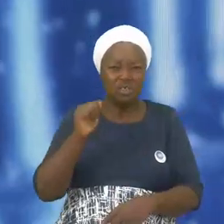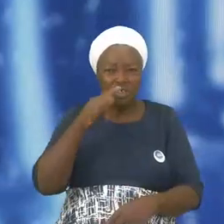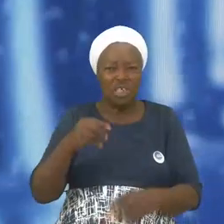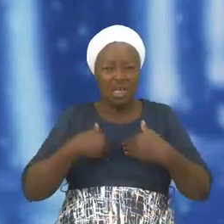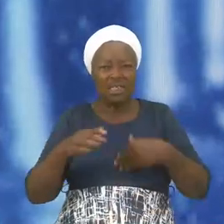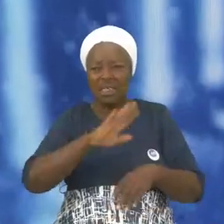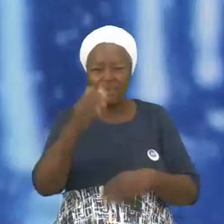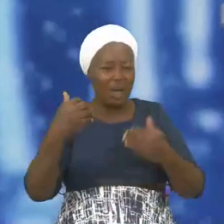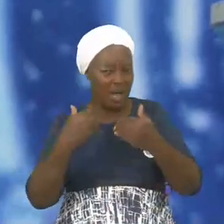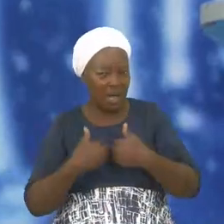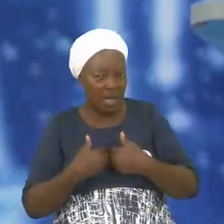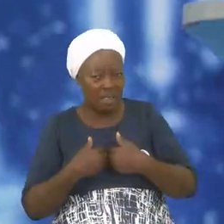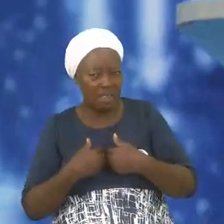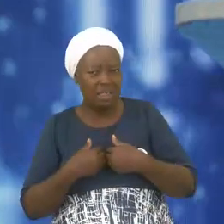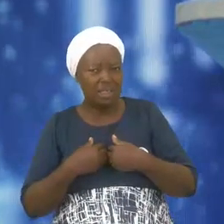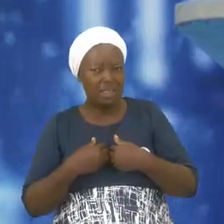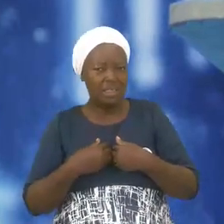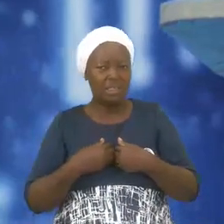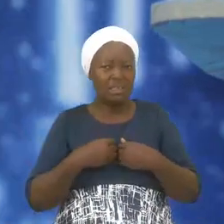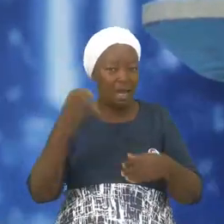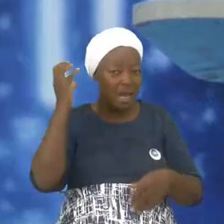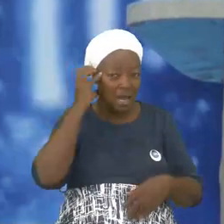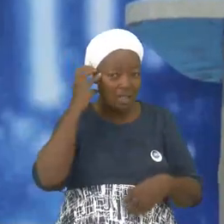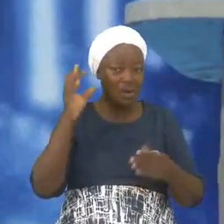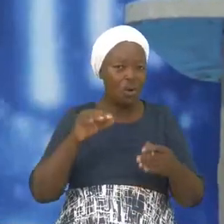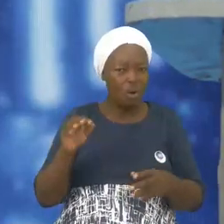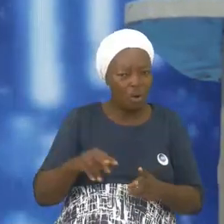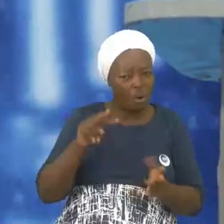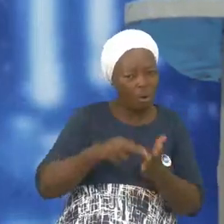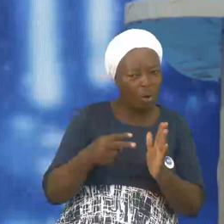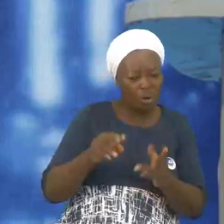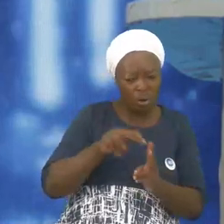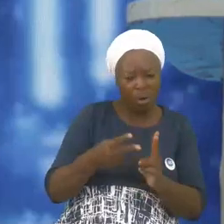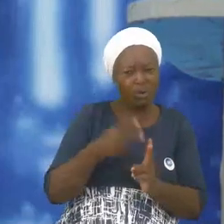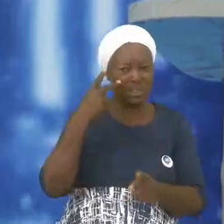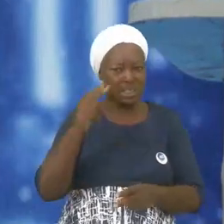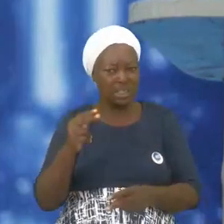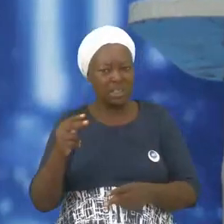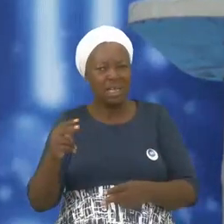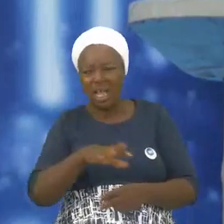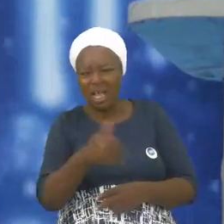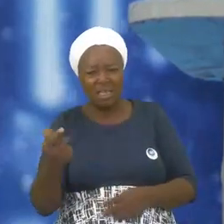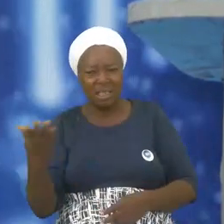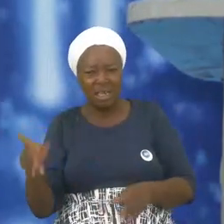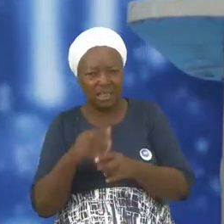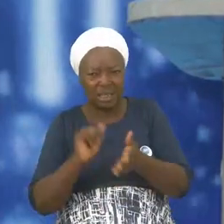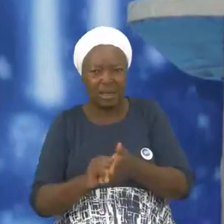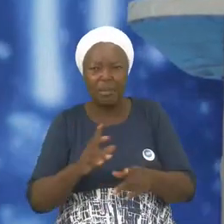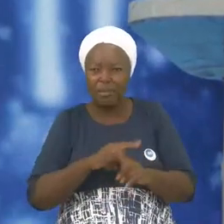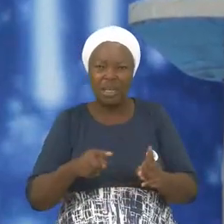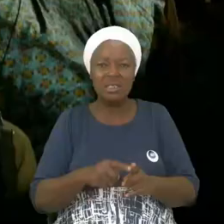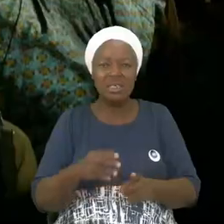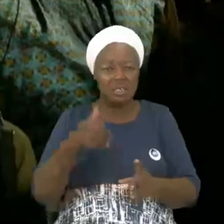toute seule. Elle n'avait jamais entendu ou jamais vu une autre personne donner de témoignage avant.